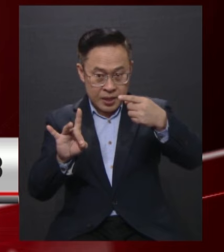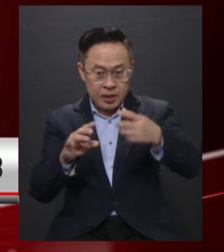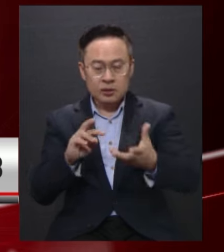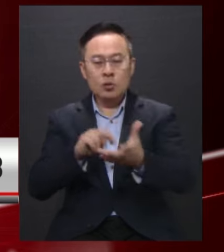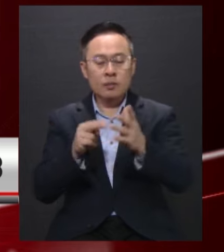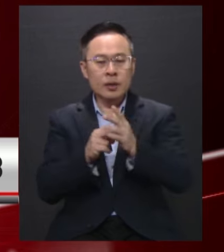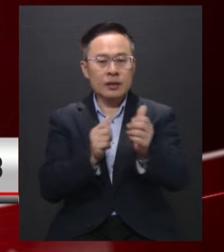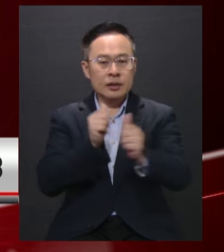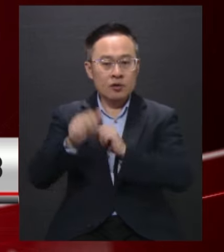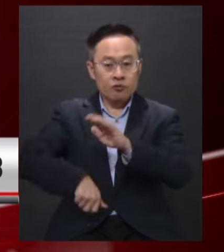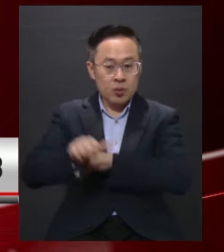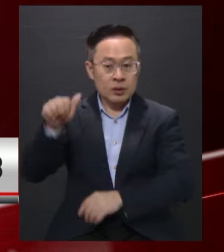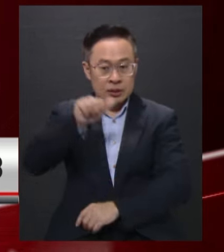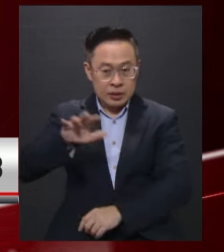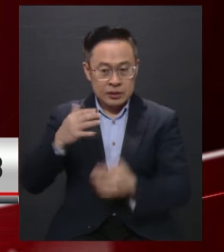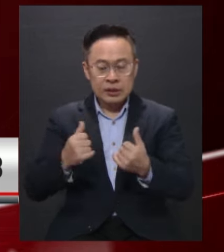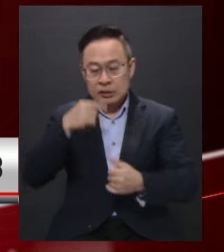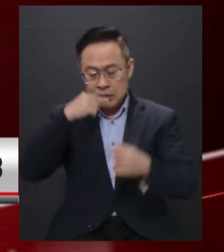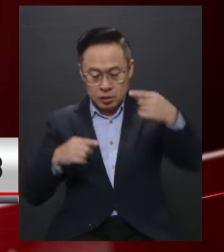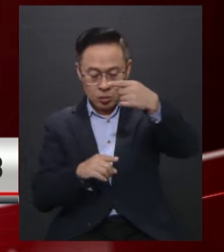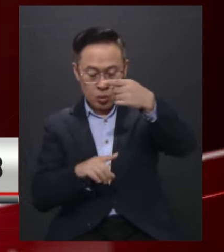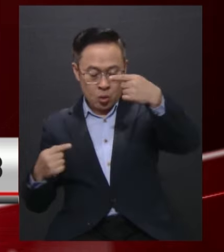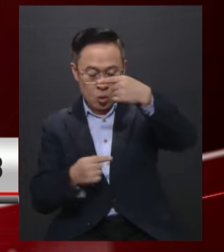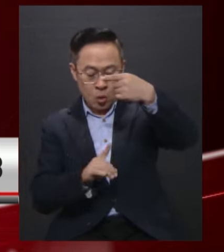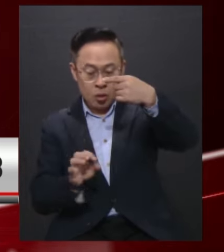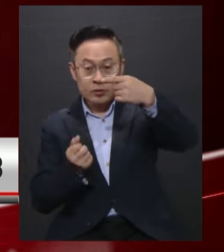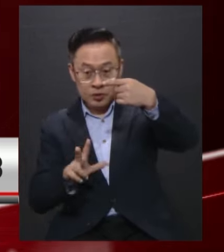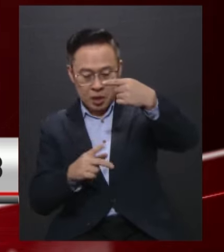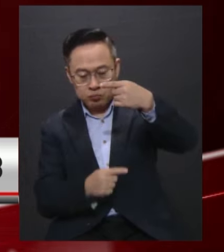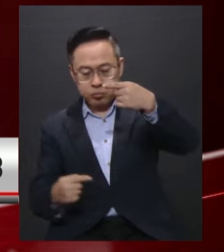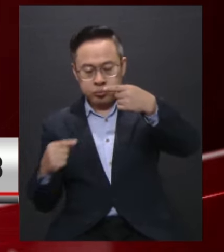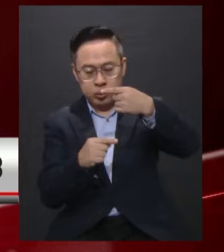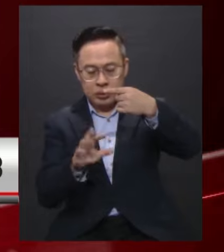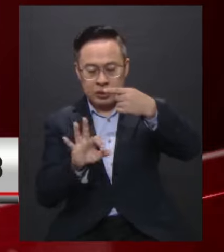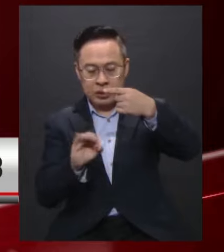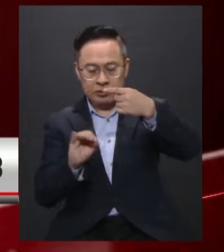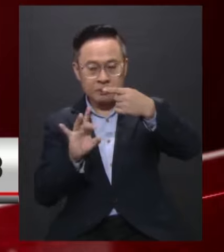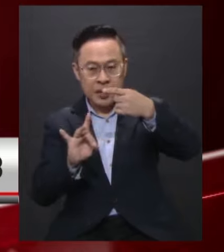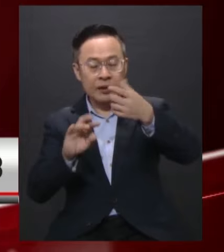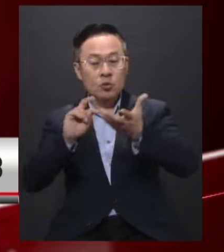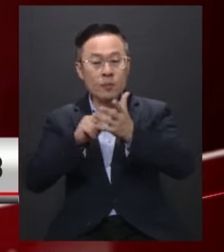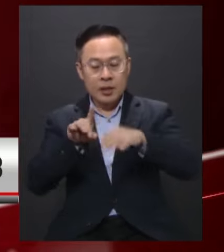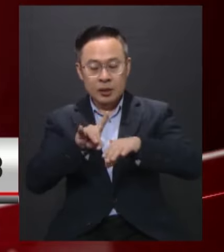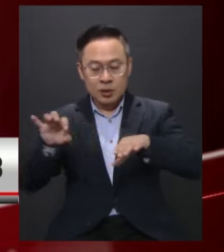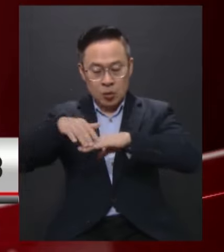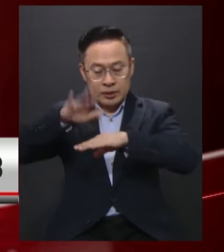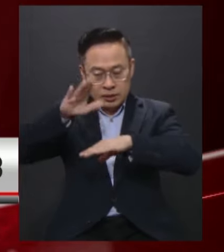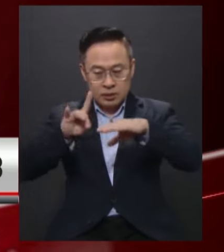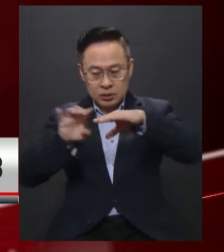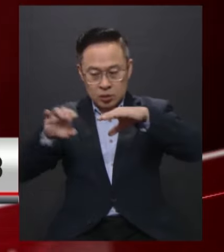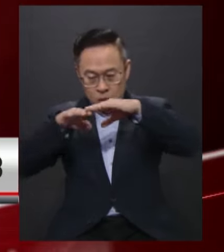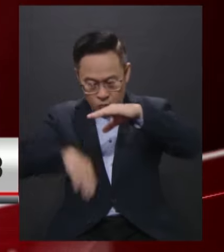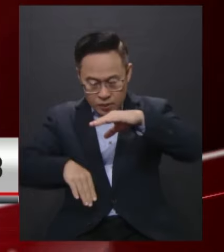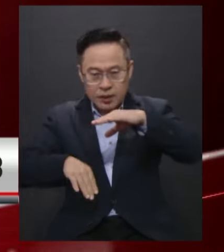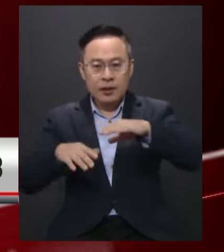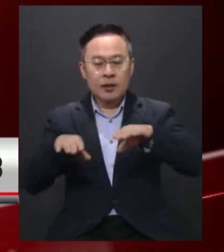ากเลยนะคะสำหรับทัวร์นาเมนต์เอเชียนคัพในครั้งนี้อย่างที่บอกไปค่ะตอนแรกเรามีความกังวลเพราะว่าสายที่เราเจอเนี่ยเราเจอกับทีมที่มีฟีฟ่าแรงกิ้งสูงกว่